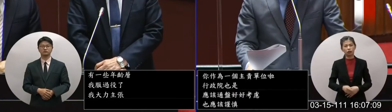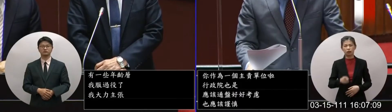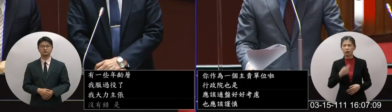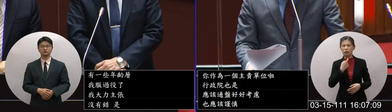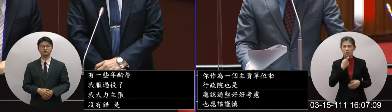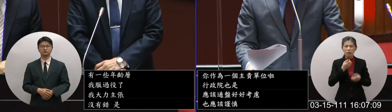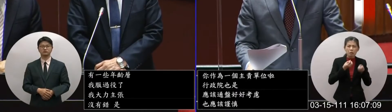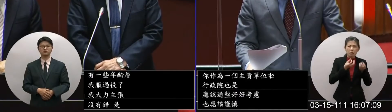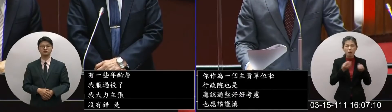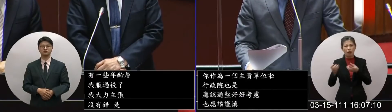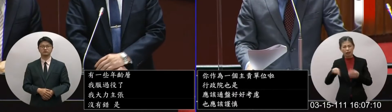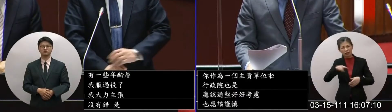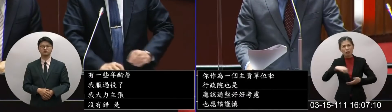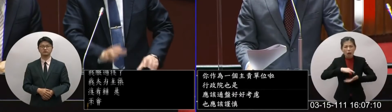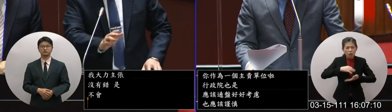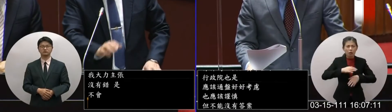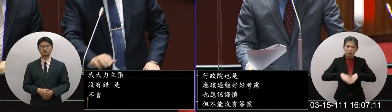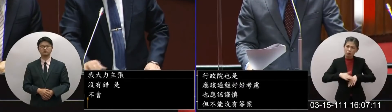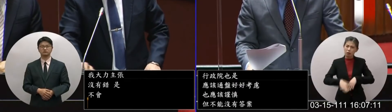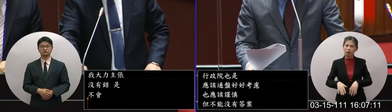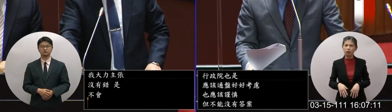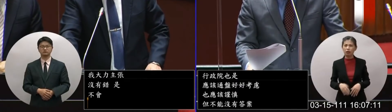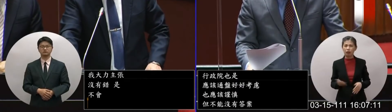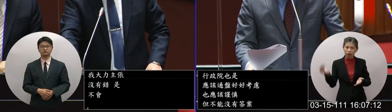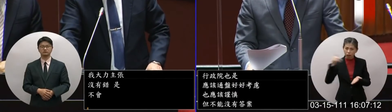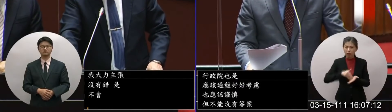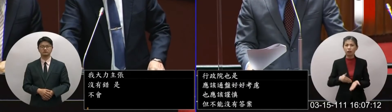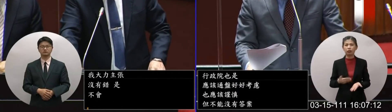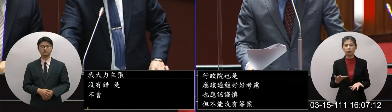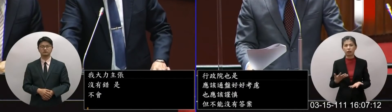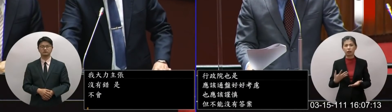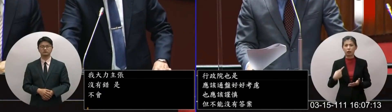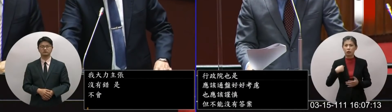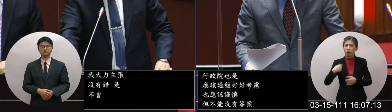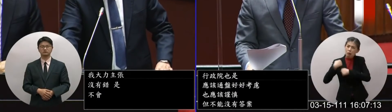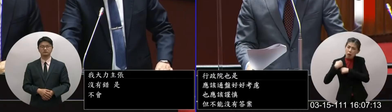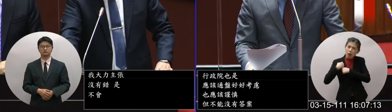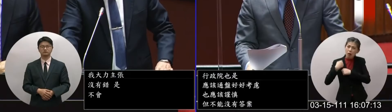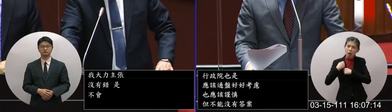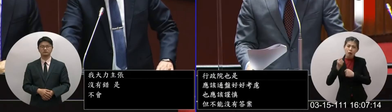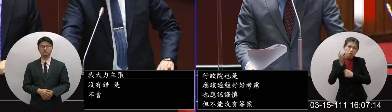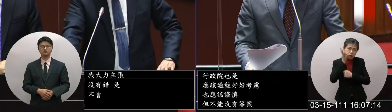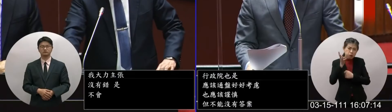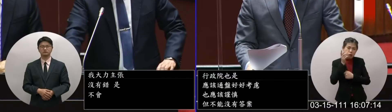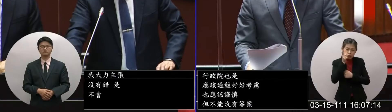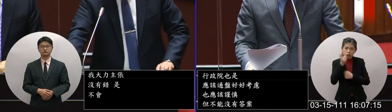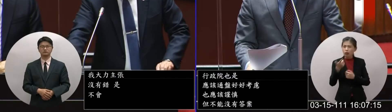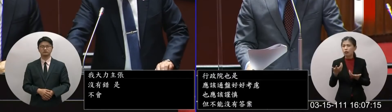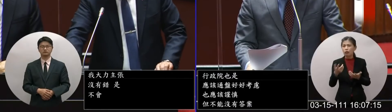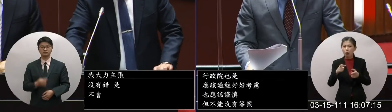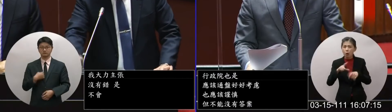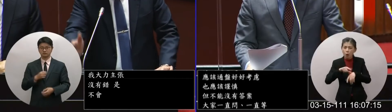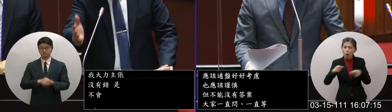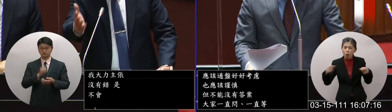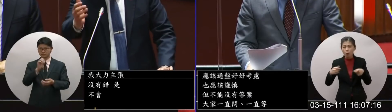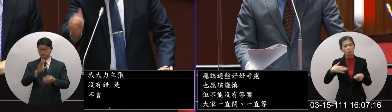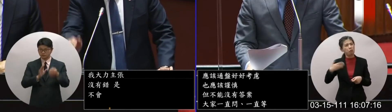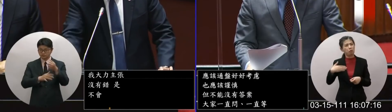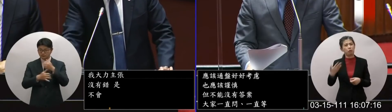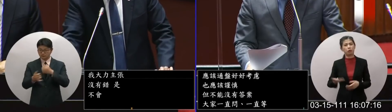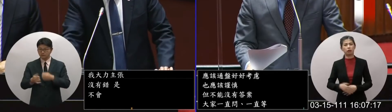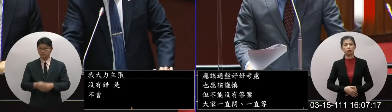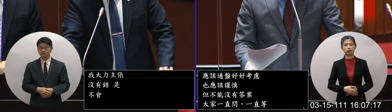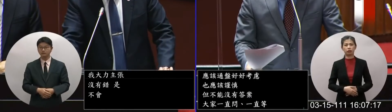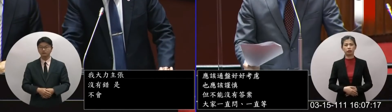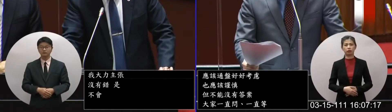来，很多人会不安的、啊。他觉得说，我到底现在要怎么规划我自己的未来？ 我跟委员报告，因为俄